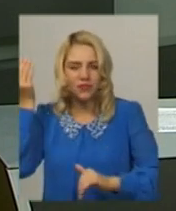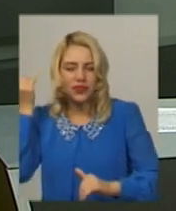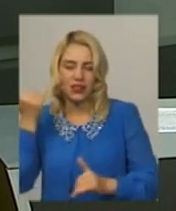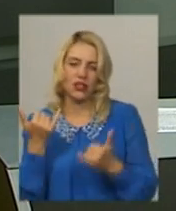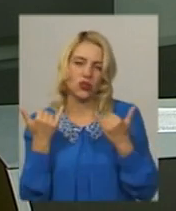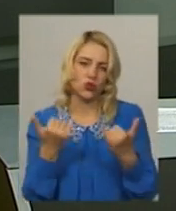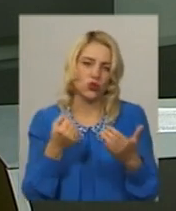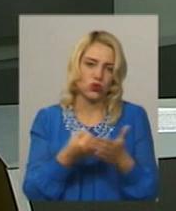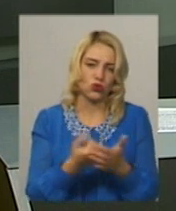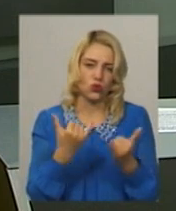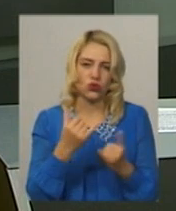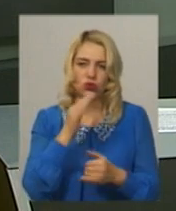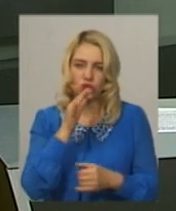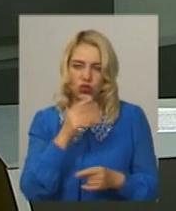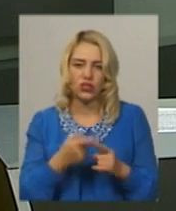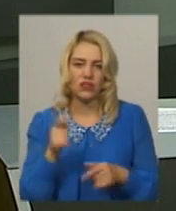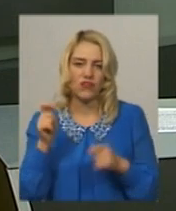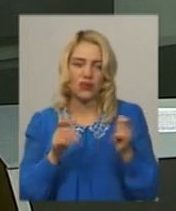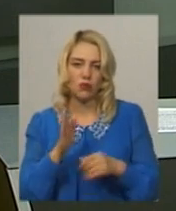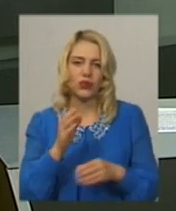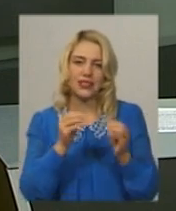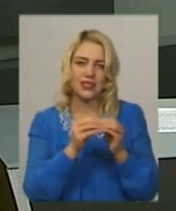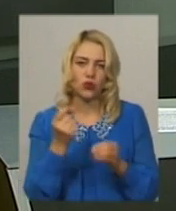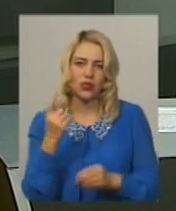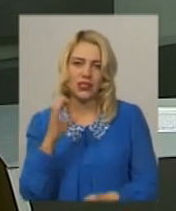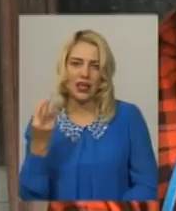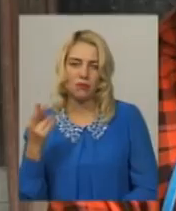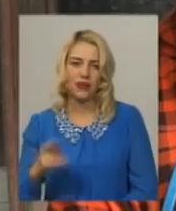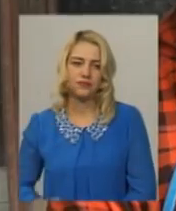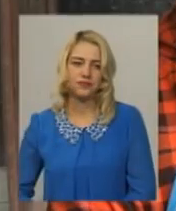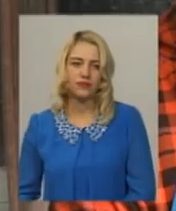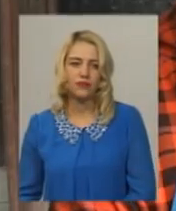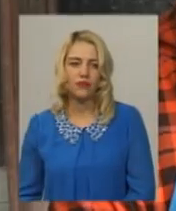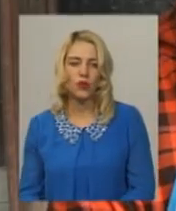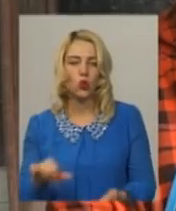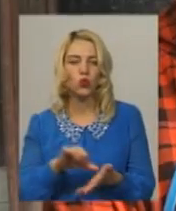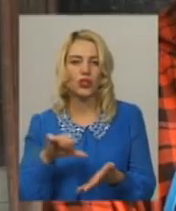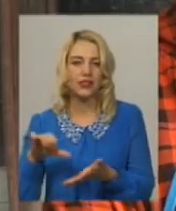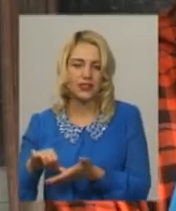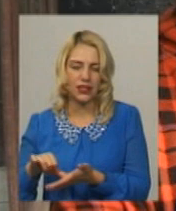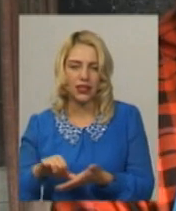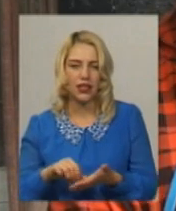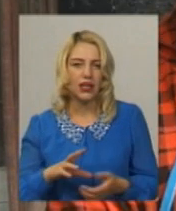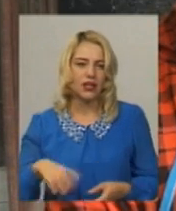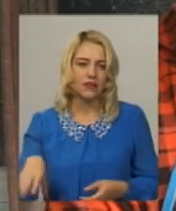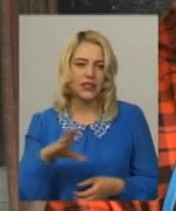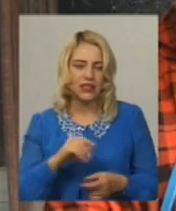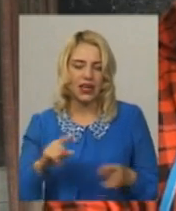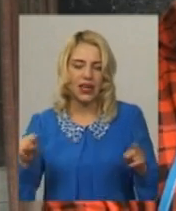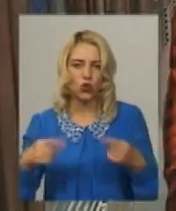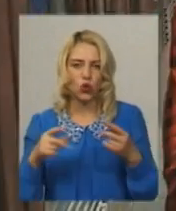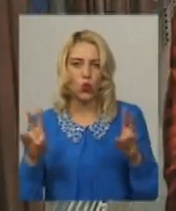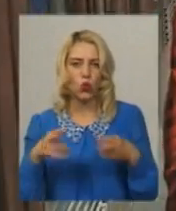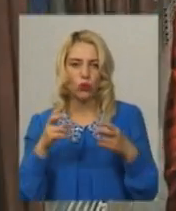сучасності. Фестиваль відбудеться 10 та 11 серпня. Учасники, ну, практично всі реконструкторські клуби